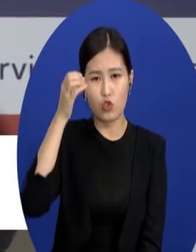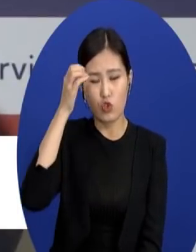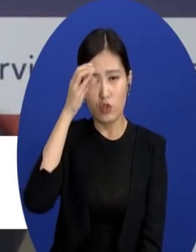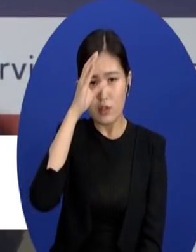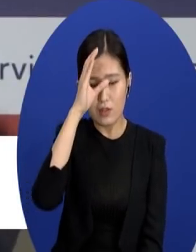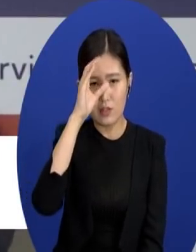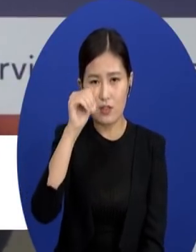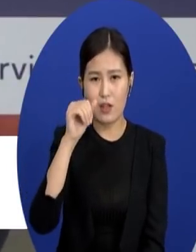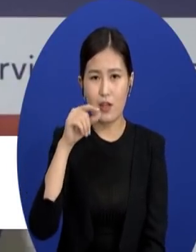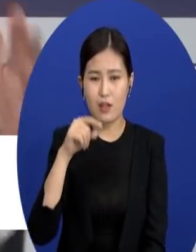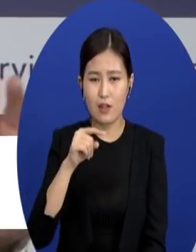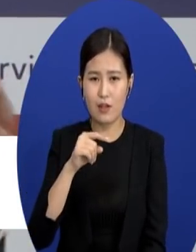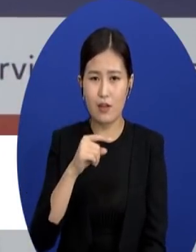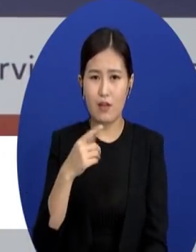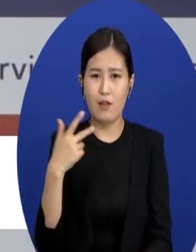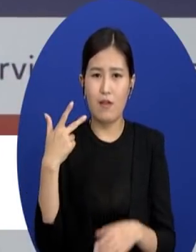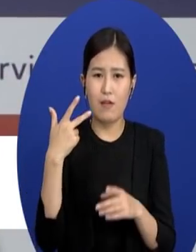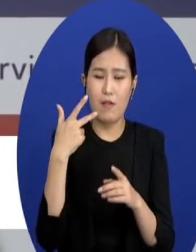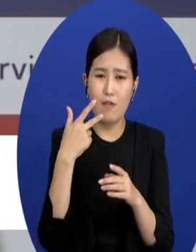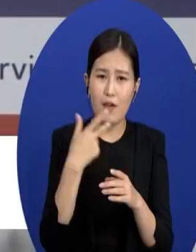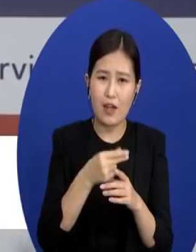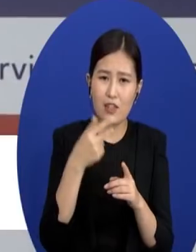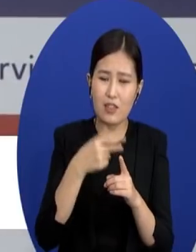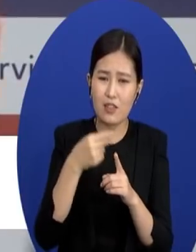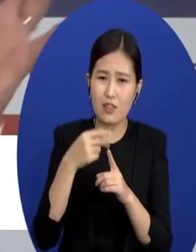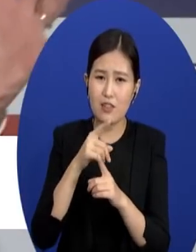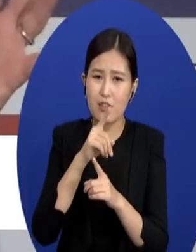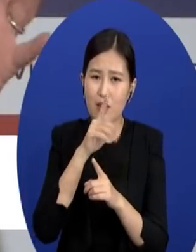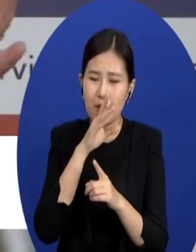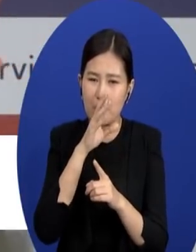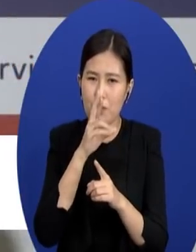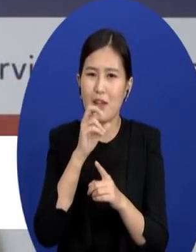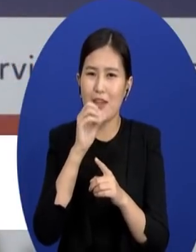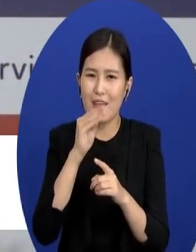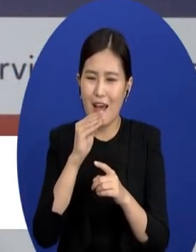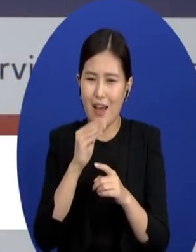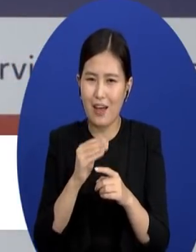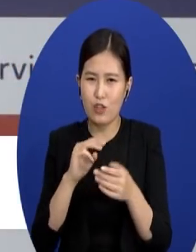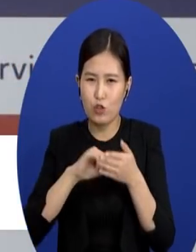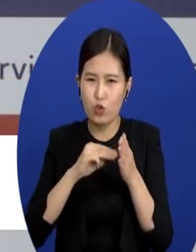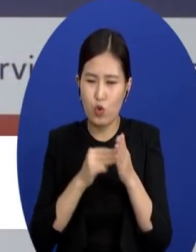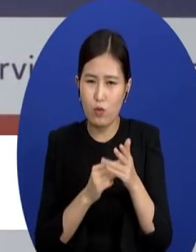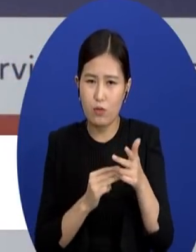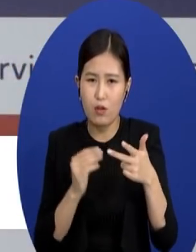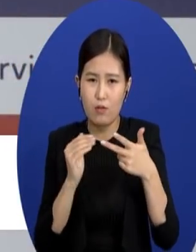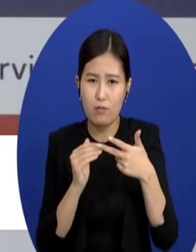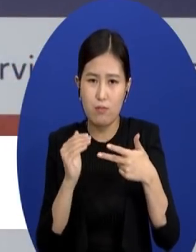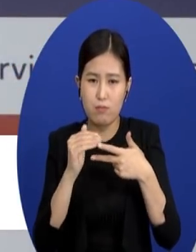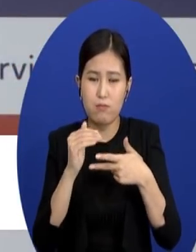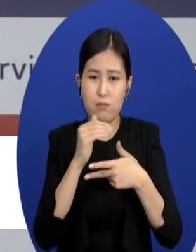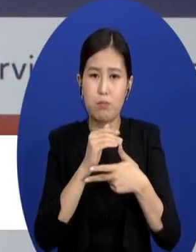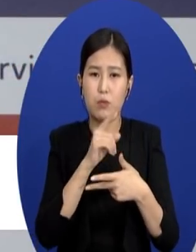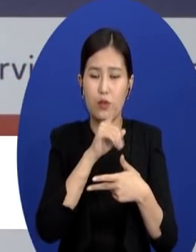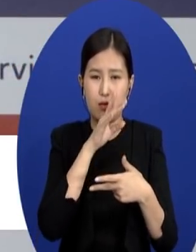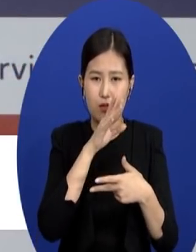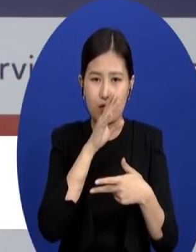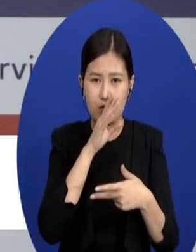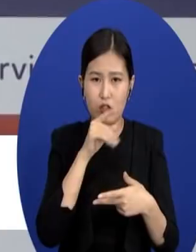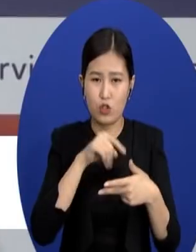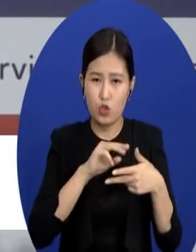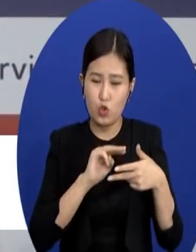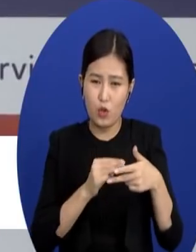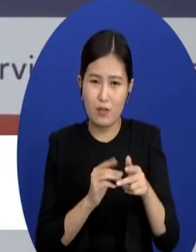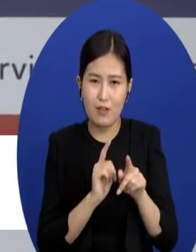иргэдээ вакцинжуулалтанд хамруулах 3 үе шаттай төлөвлөгөө боловсруулснаа зарлжээ. За тус төлөвлөгөөгөөр 2021